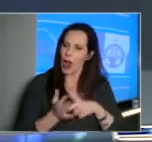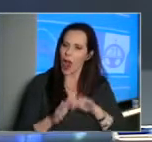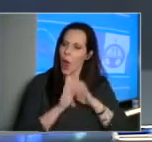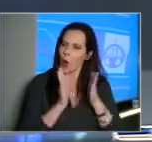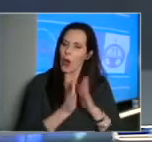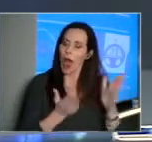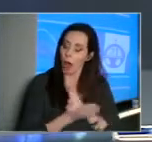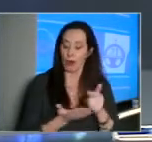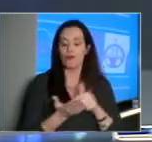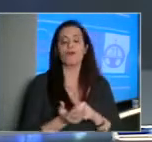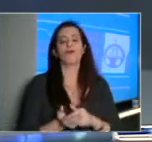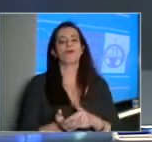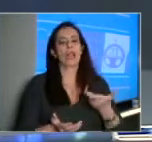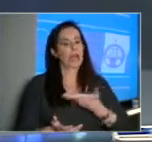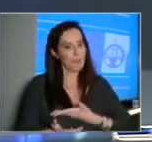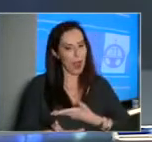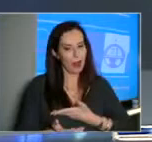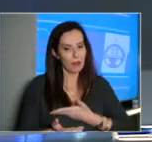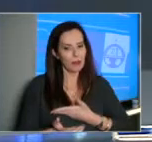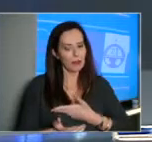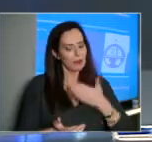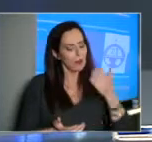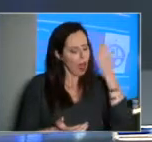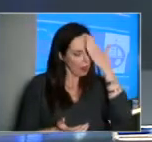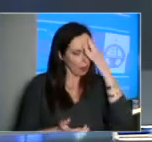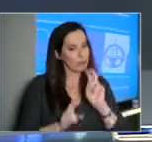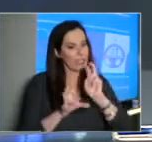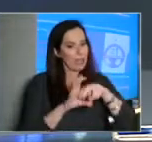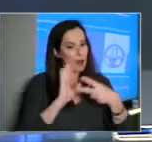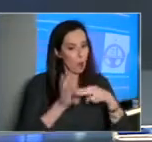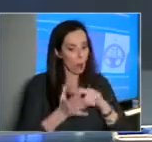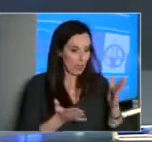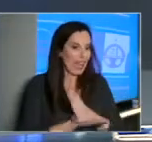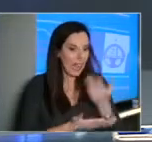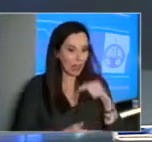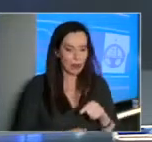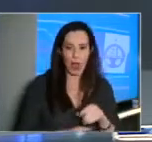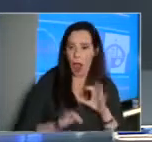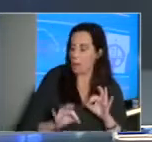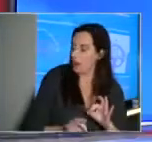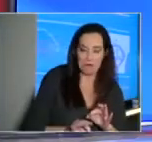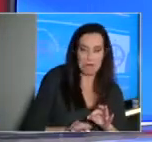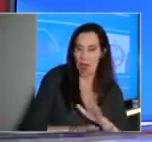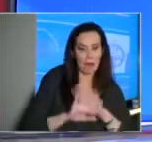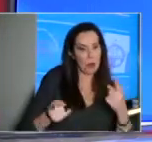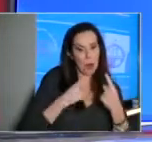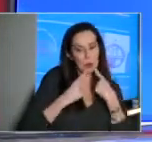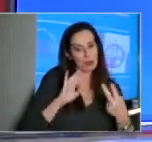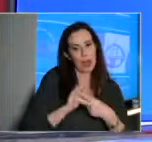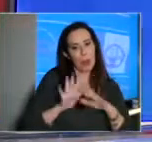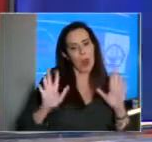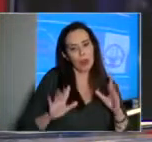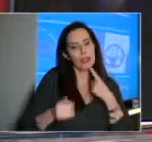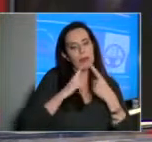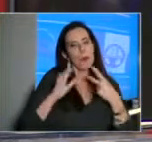היה הכנה בכדי באמת לקבל תודעה ציבורית ולהצטרף לפוליטיקה בהמשך? האמת שאף פעם לא דיברתי את הפוליטיקה.